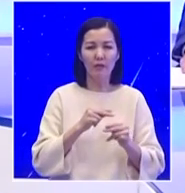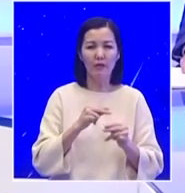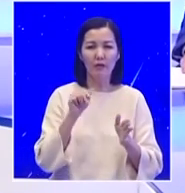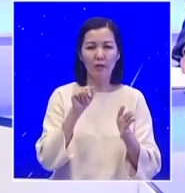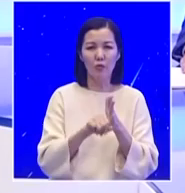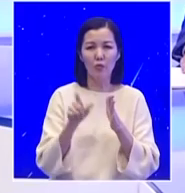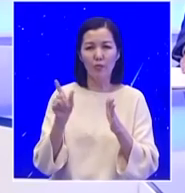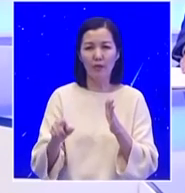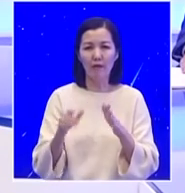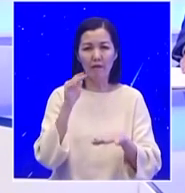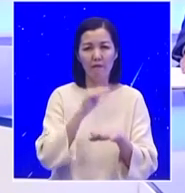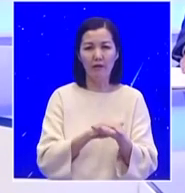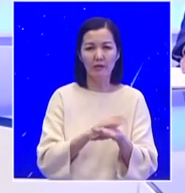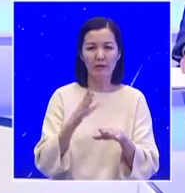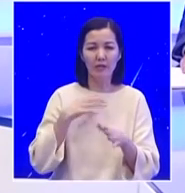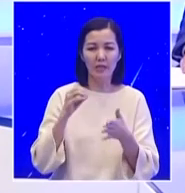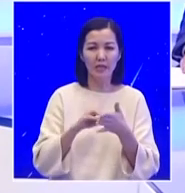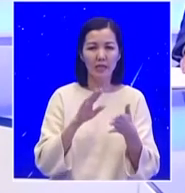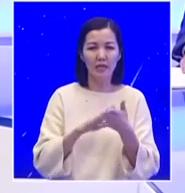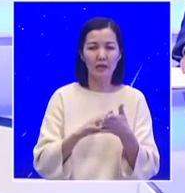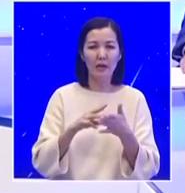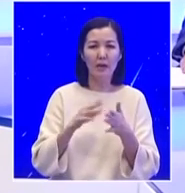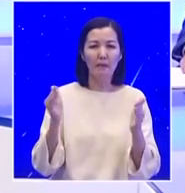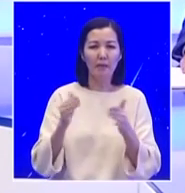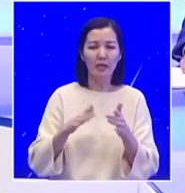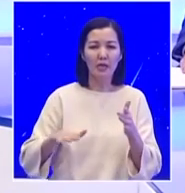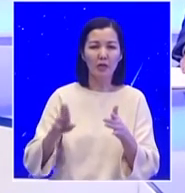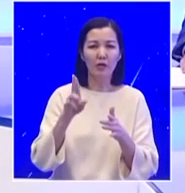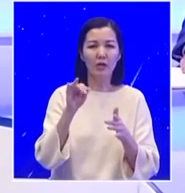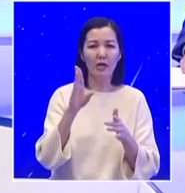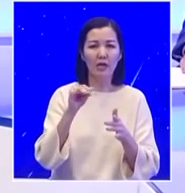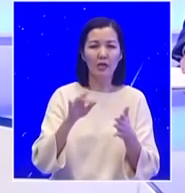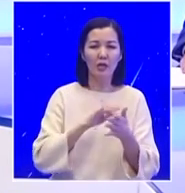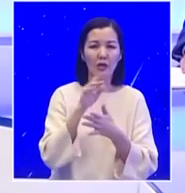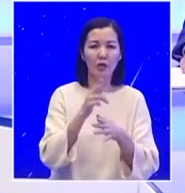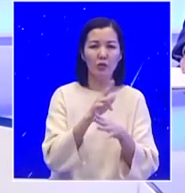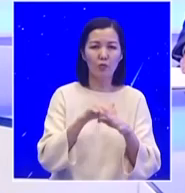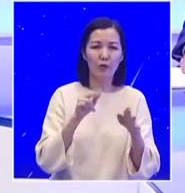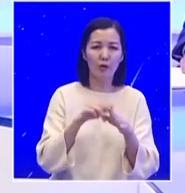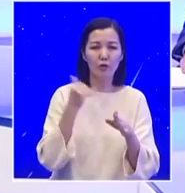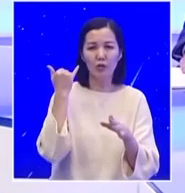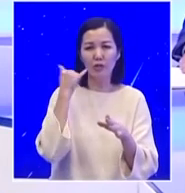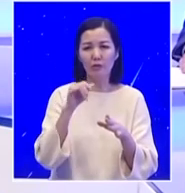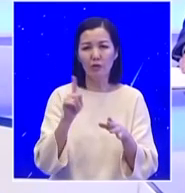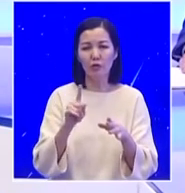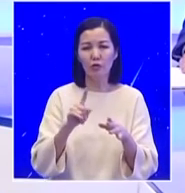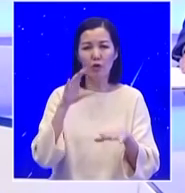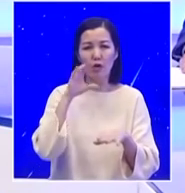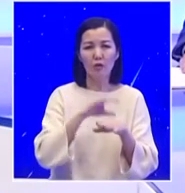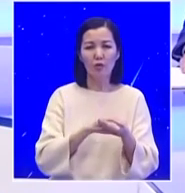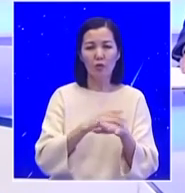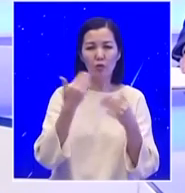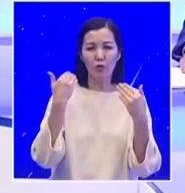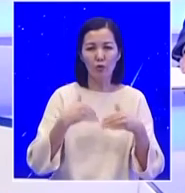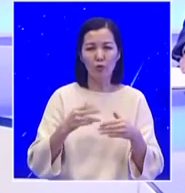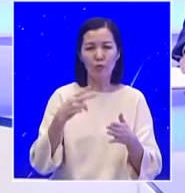Напомним, факт преступления был зарегистрирован в микрорайоне Каратал. В городскую полицию поступило сообщение об обнаружении